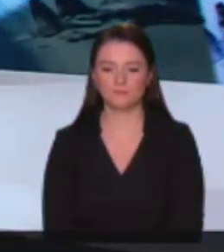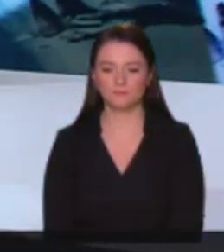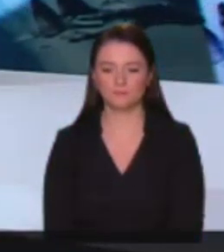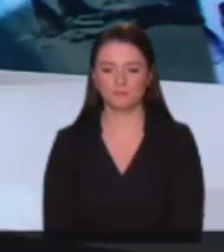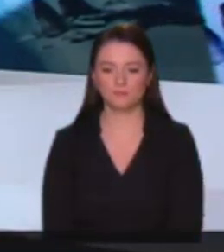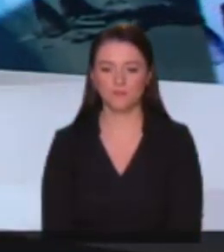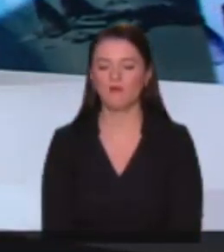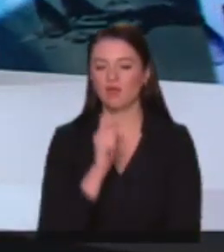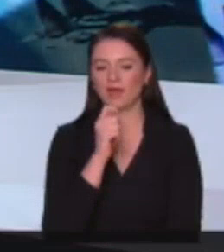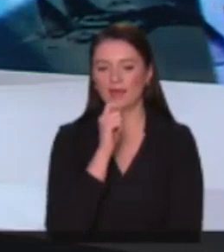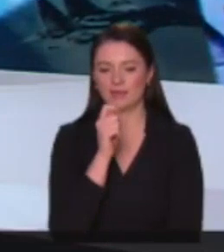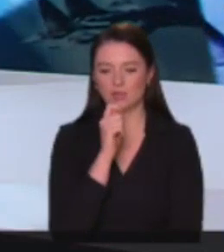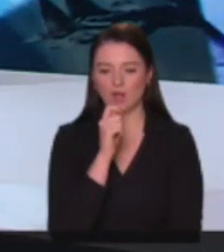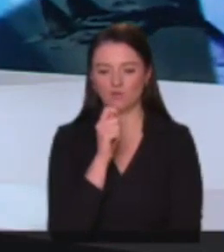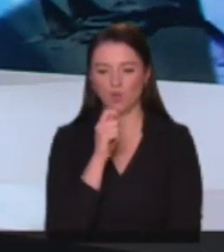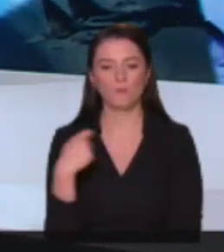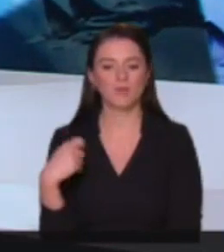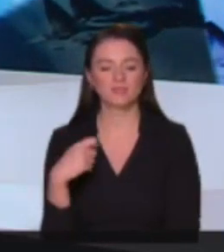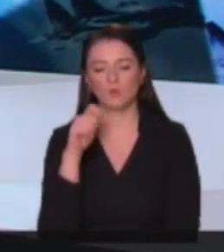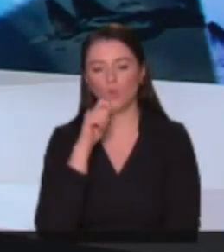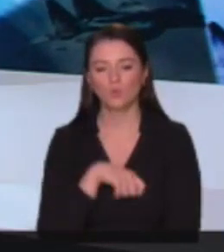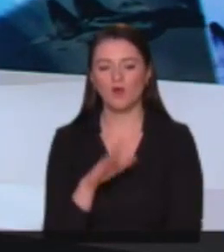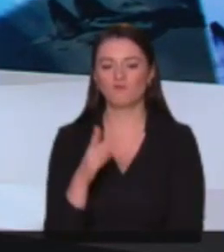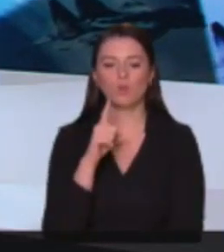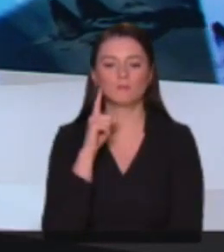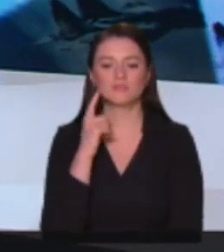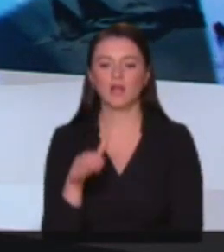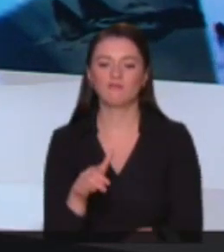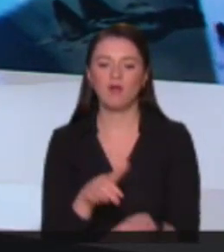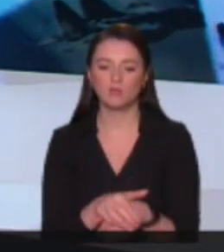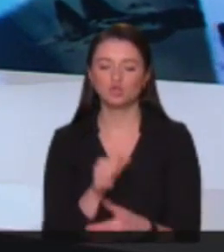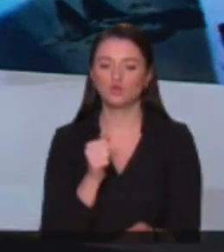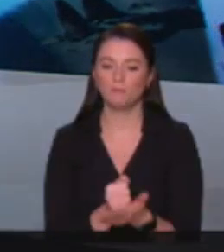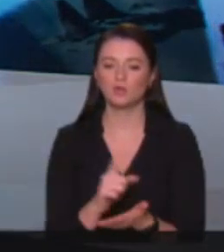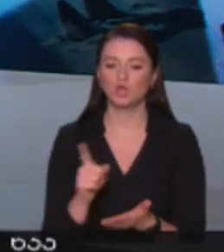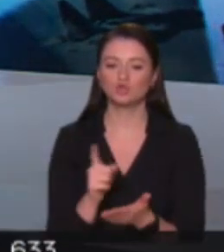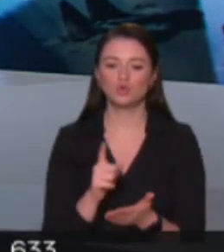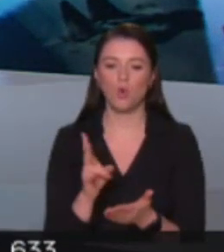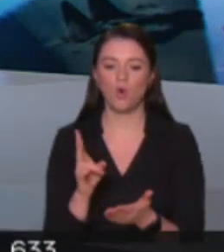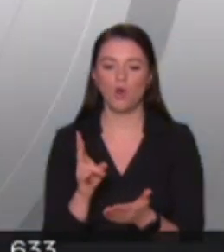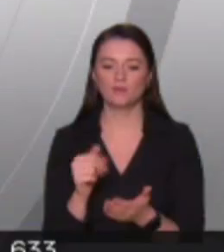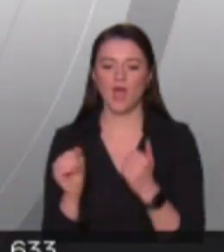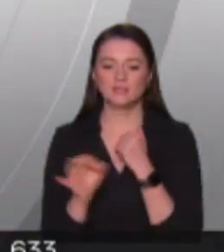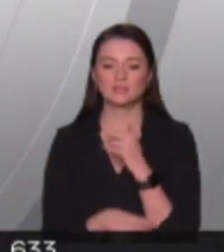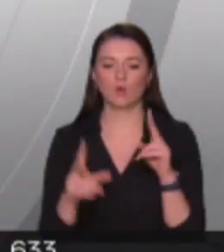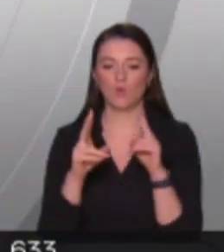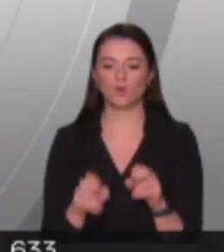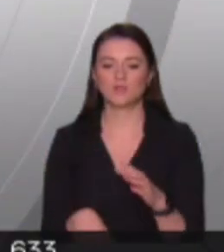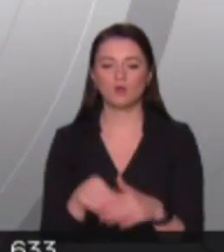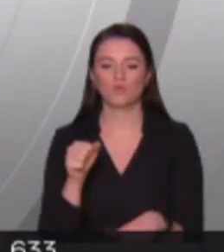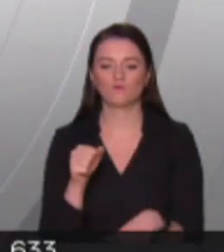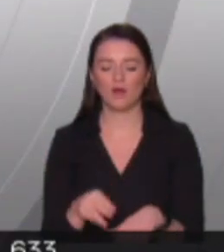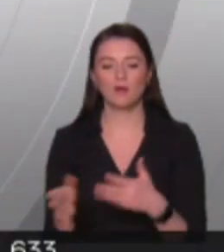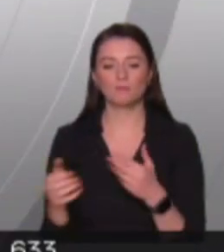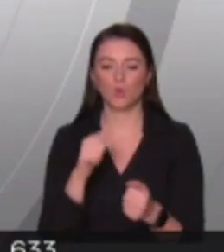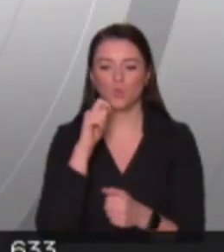У інтерв'ю Financial Times президент України Володимир Зеленський фактично підтвердив, що на Заході розглядають варіант прийняття